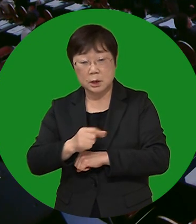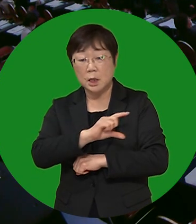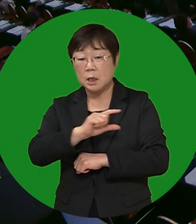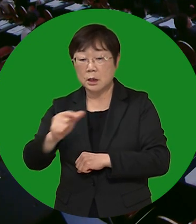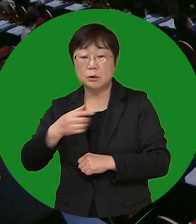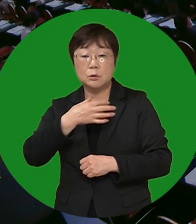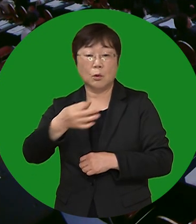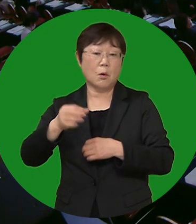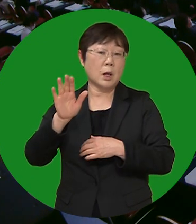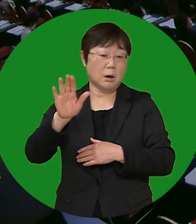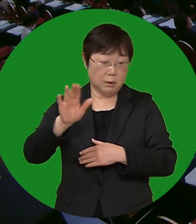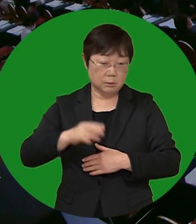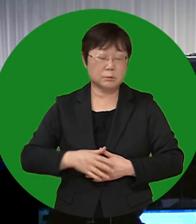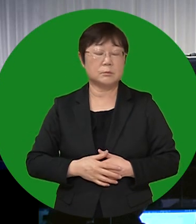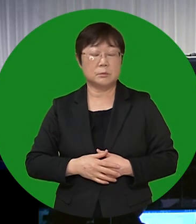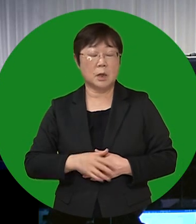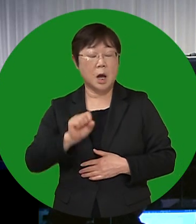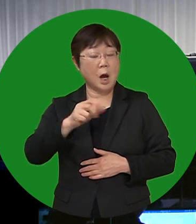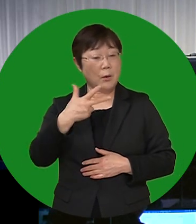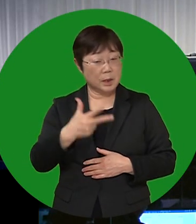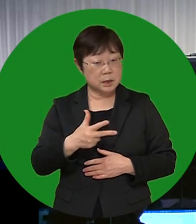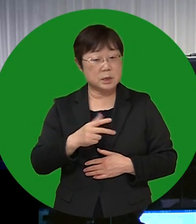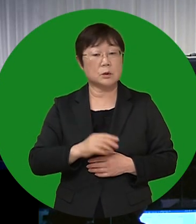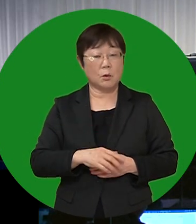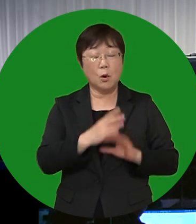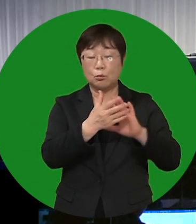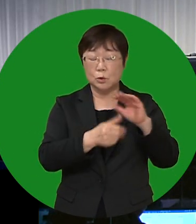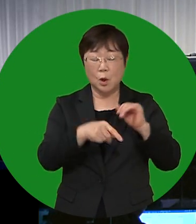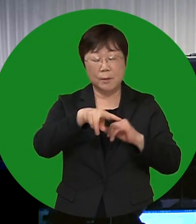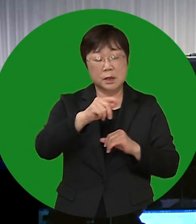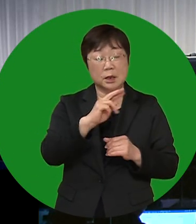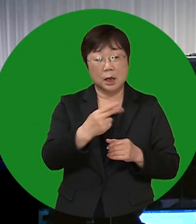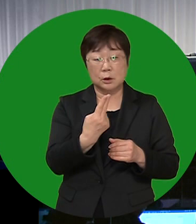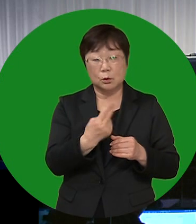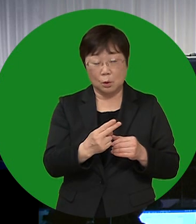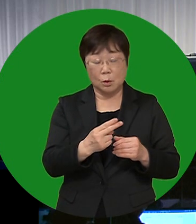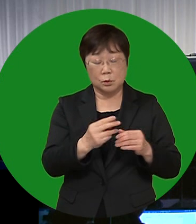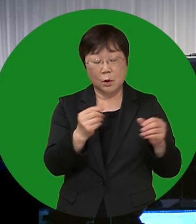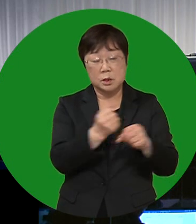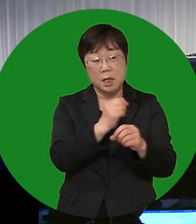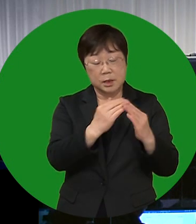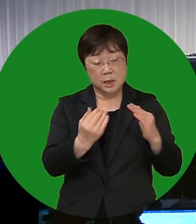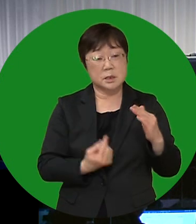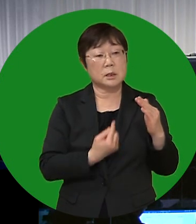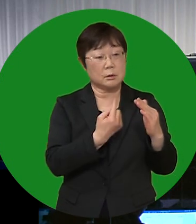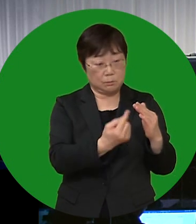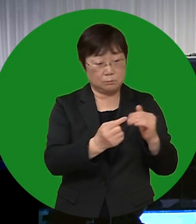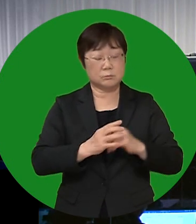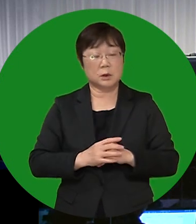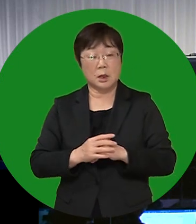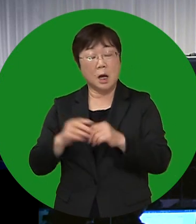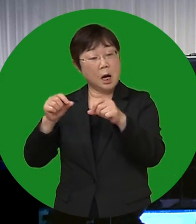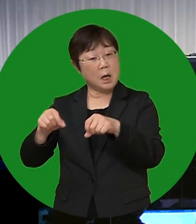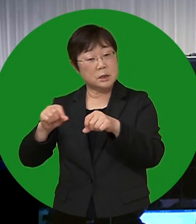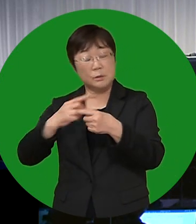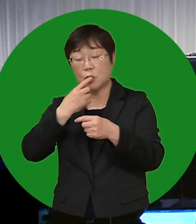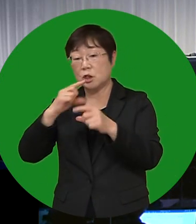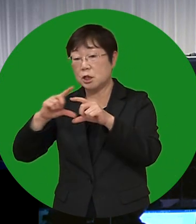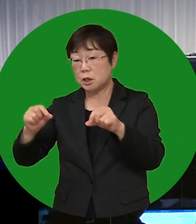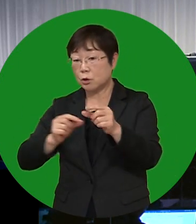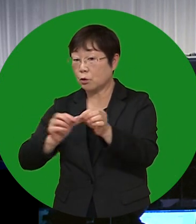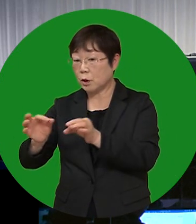こういった声が出てるんですけども足のシャインマスカットの生産者を訪問したりだったですね藍住町のニンジンの